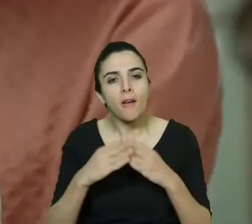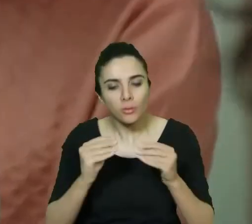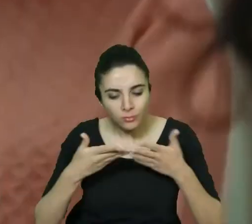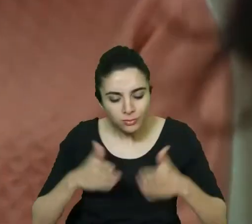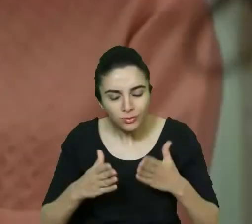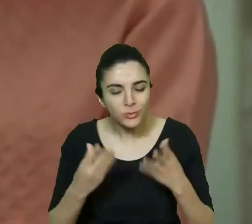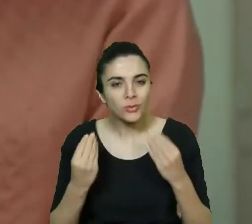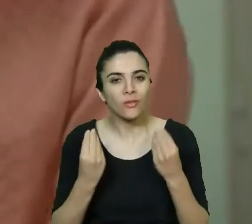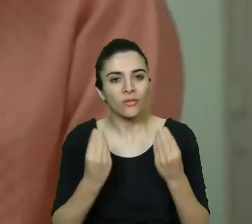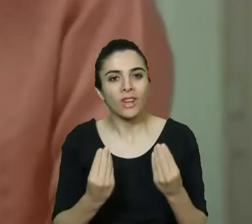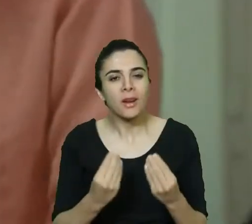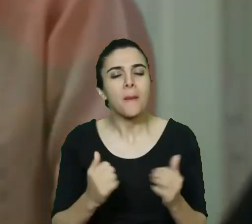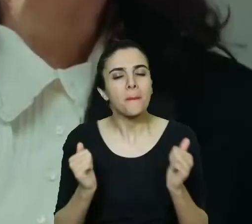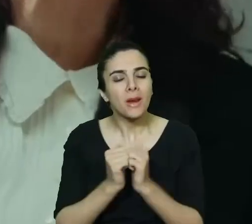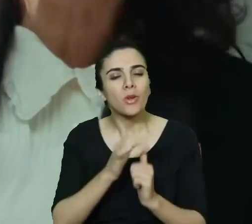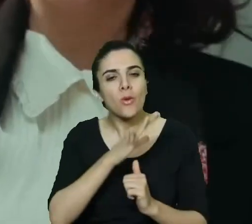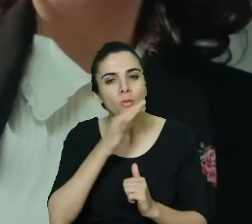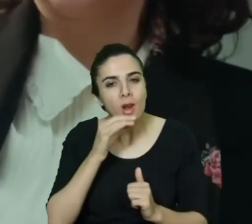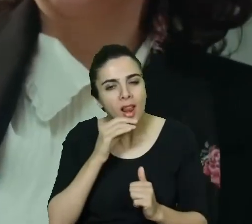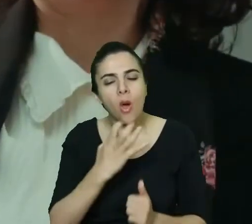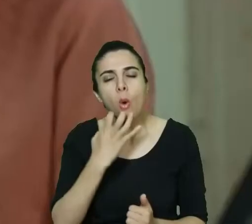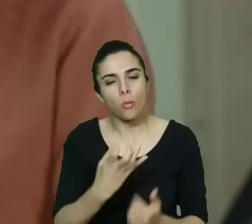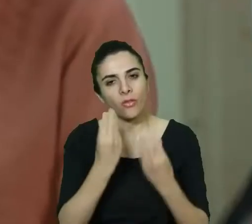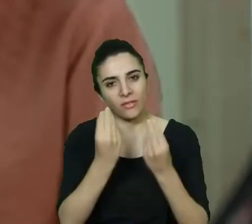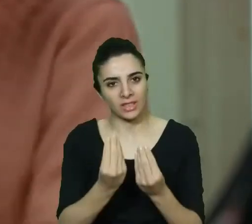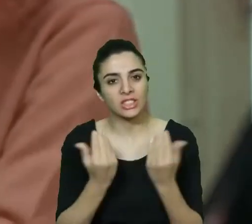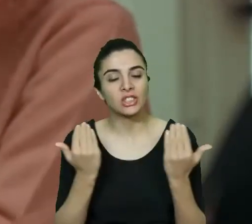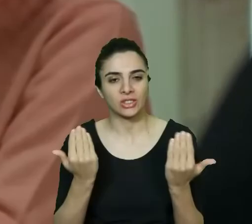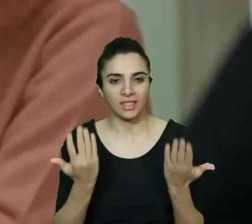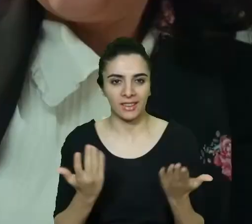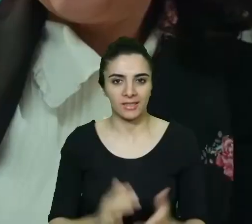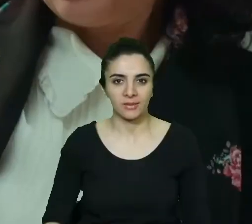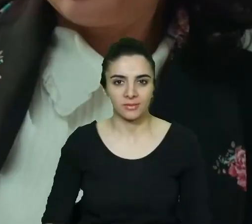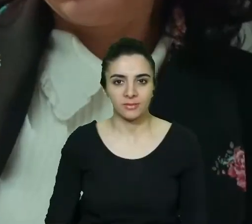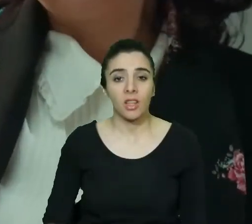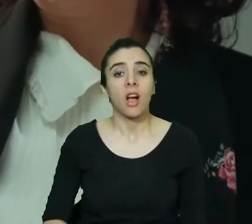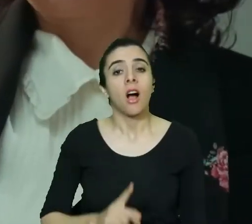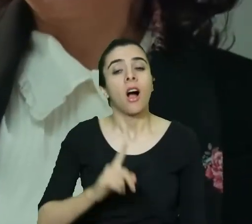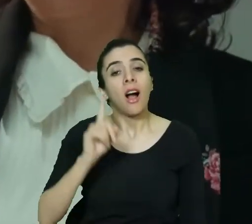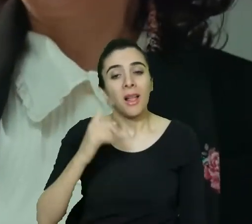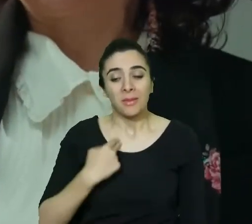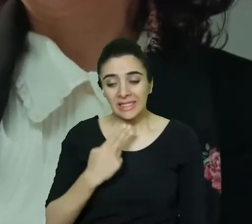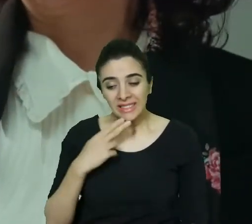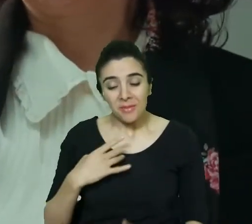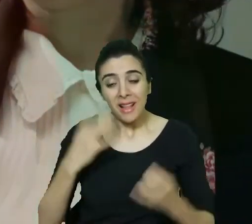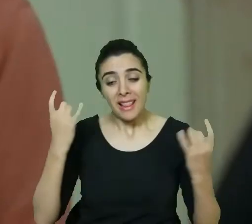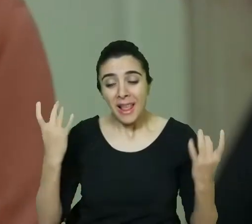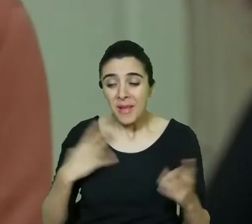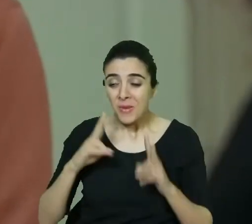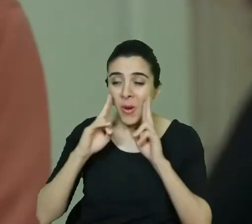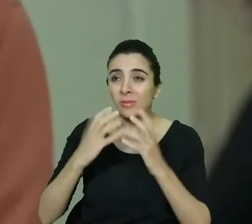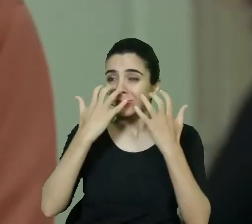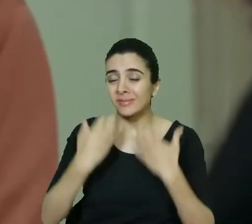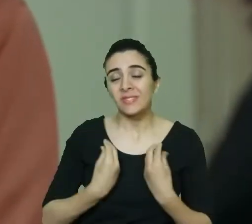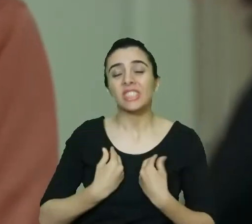etmesin. Dirliğiniz, birliğiniz baki olsun. Rabbim Meryem'i de telli duvaklı görmeyi nasip